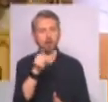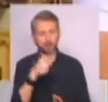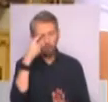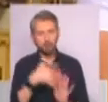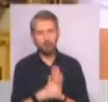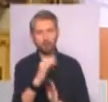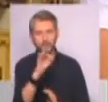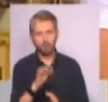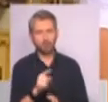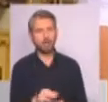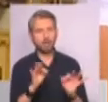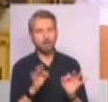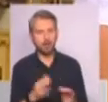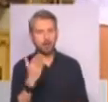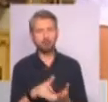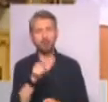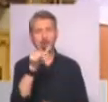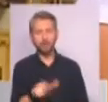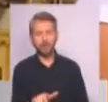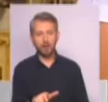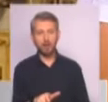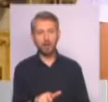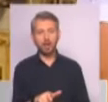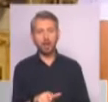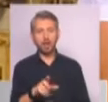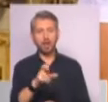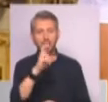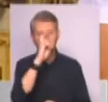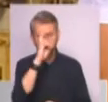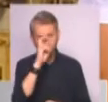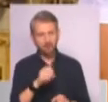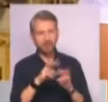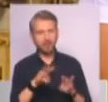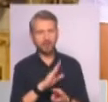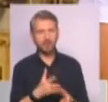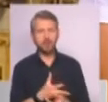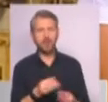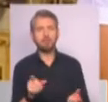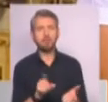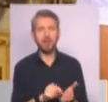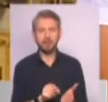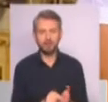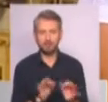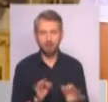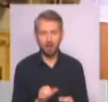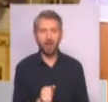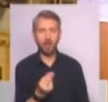100%. І вона права. Якщо людина, держава не забезпечила виплату пенсії належною чином, а тарифи підростають,